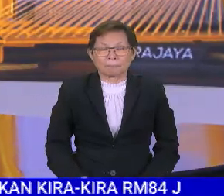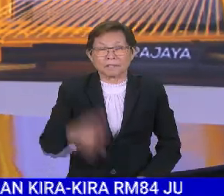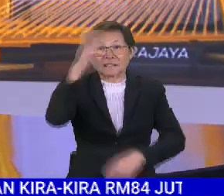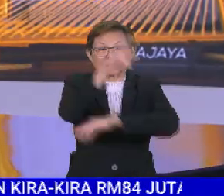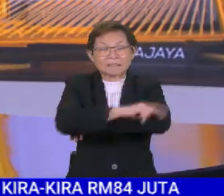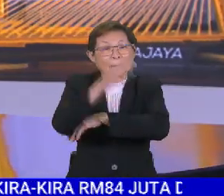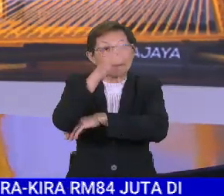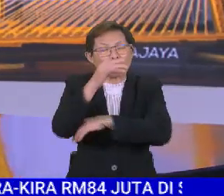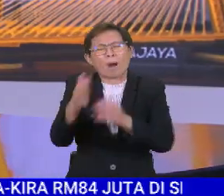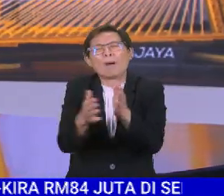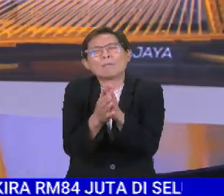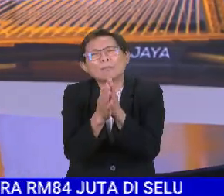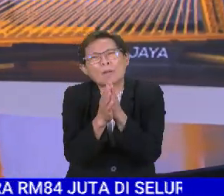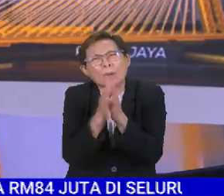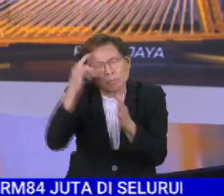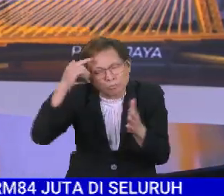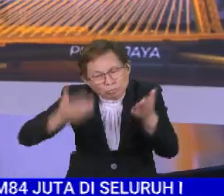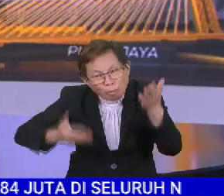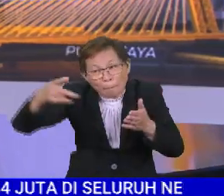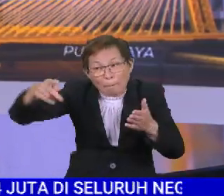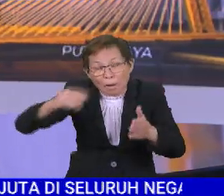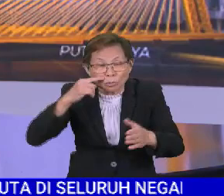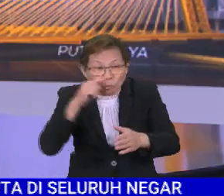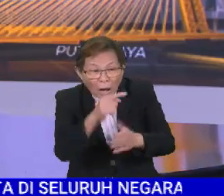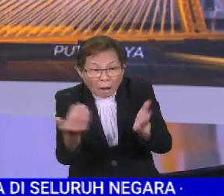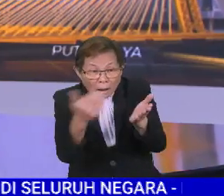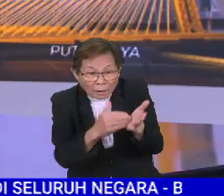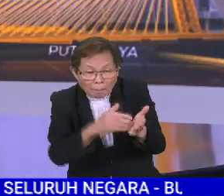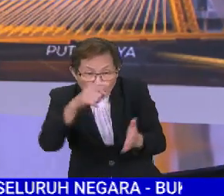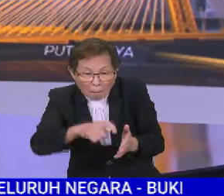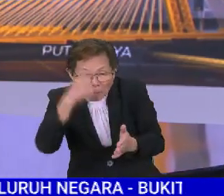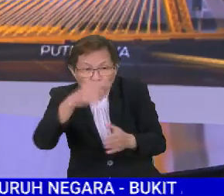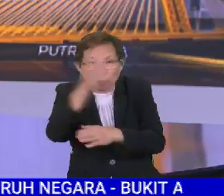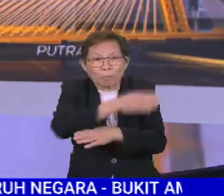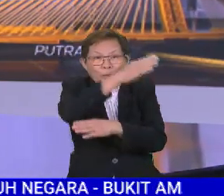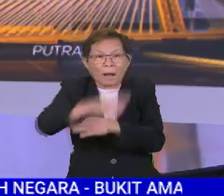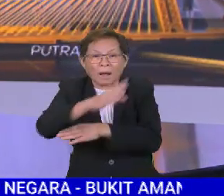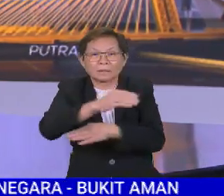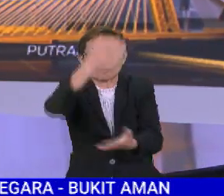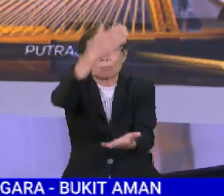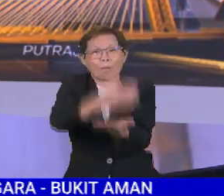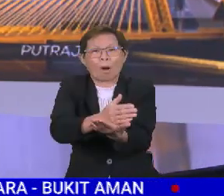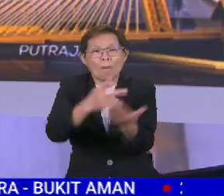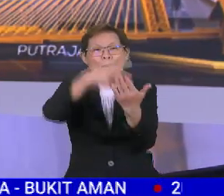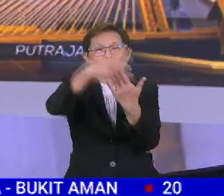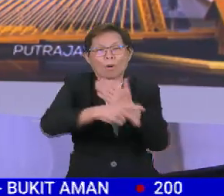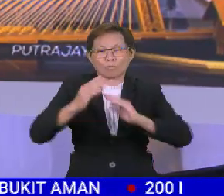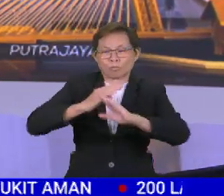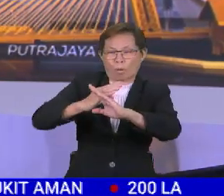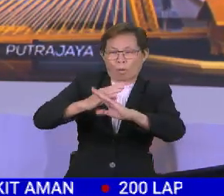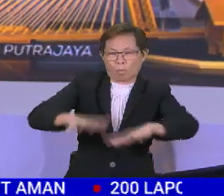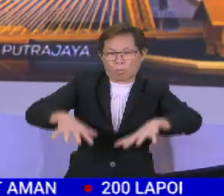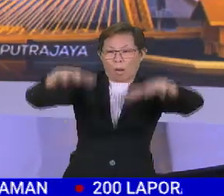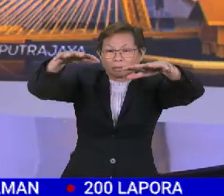Kerajaan Negeri Melaka memohon pertimbangan Perdana Menteri untuk melihat semula keperluan bagi pembatalan dan pemberhentian projek tebatan